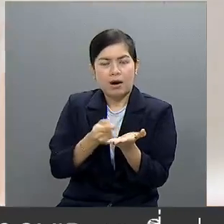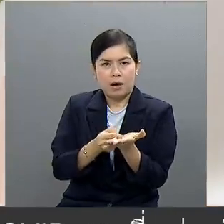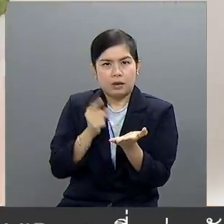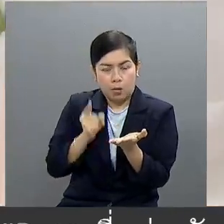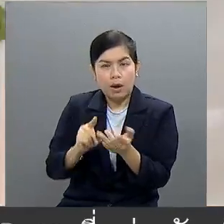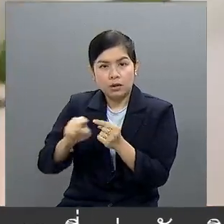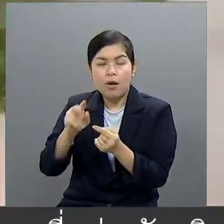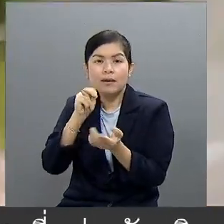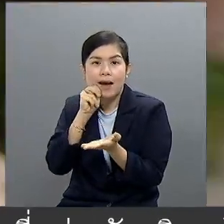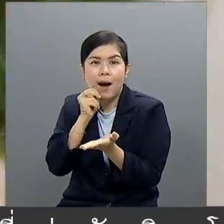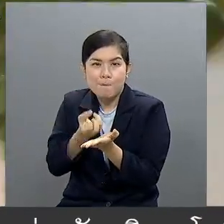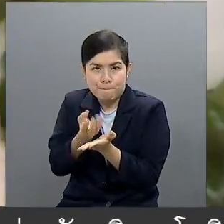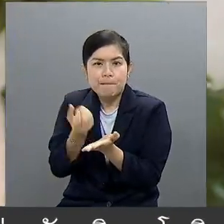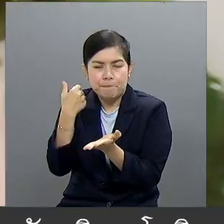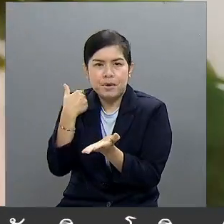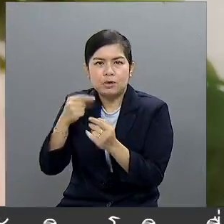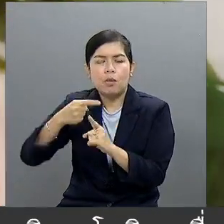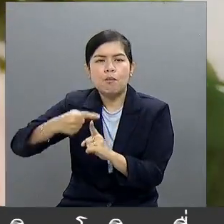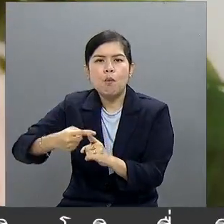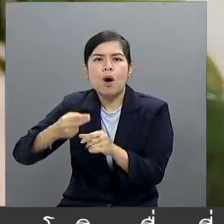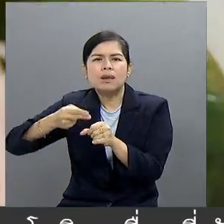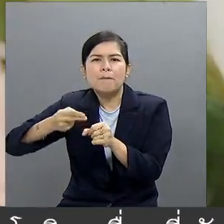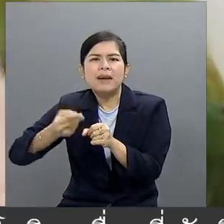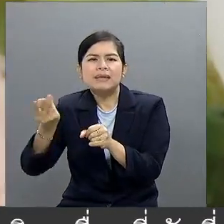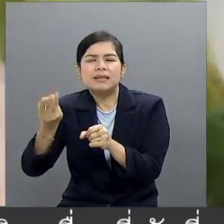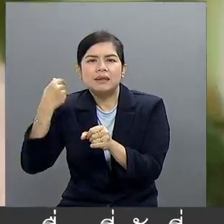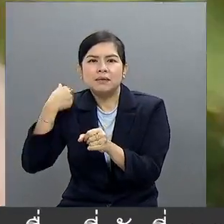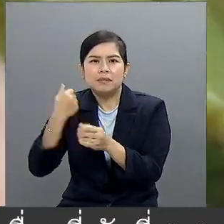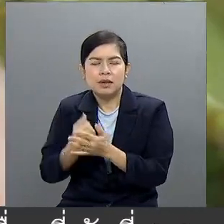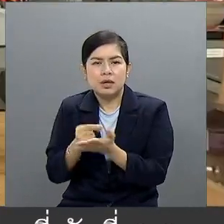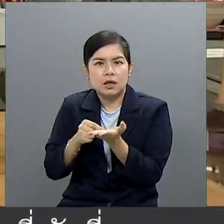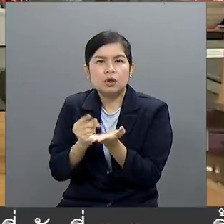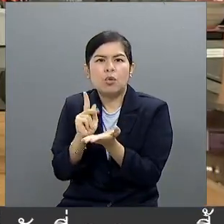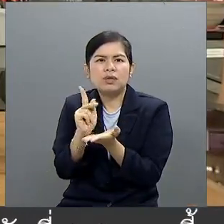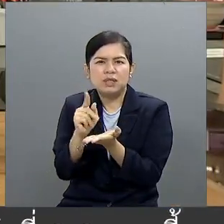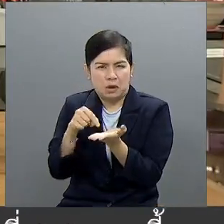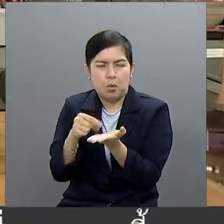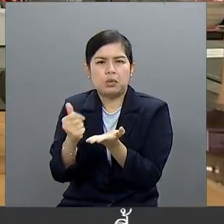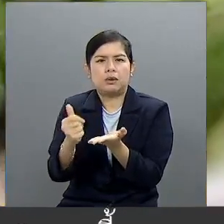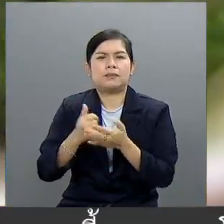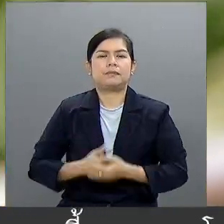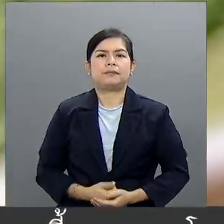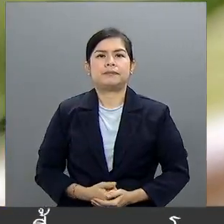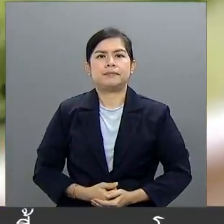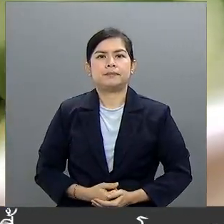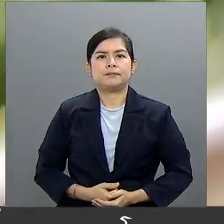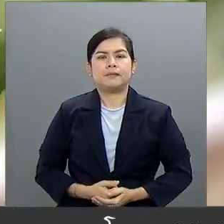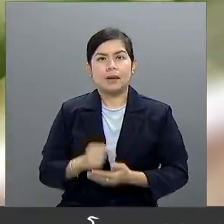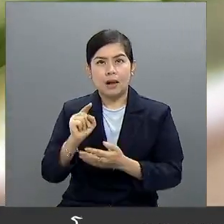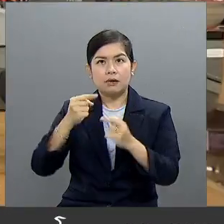ใช้น้ำมันด้วยค่ะเวลาใช้น้ำมันนะคะจะทำให้ผักเขียวอยู่ได้นานค่ะหลังจากนั้นก็จะใส่แตงกวา